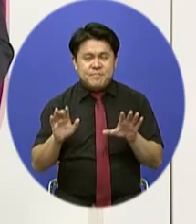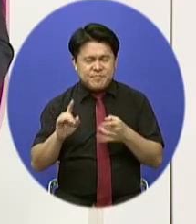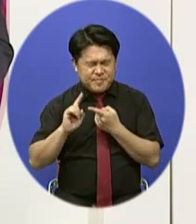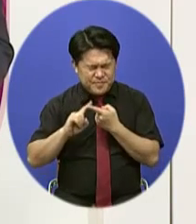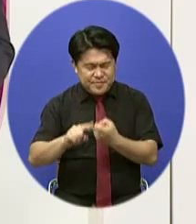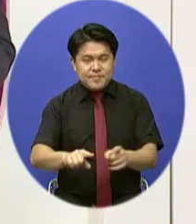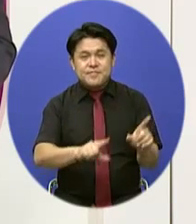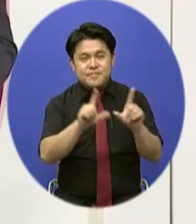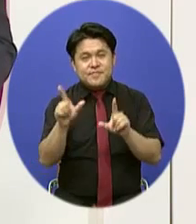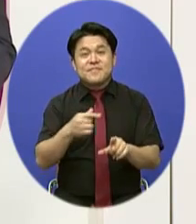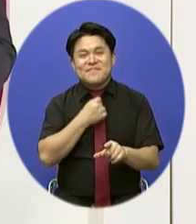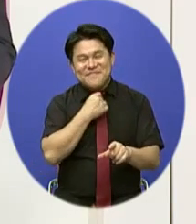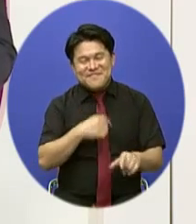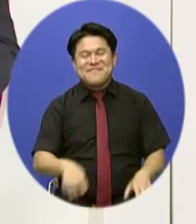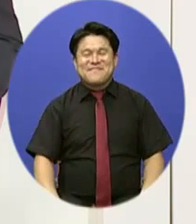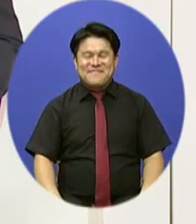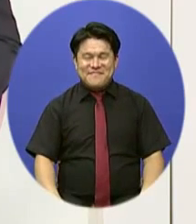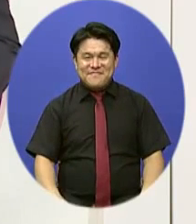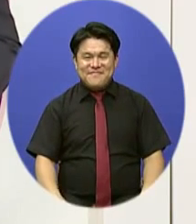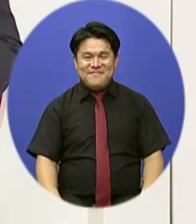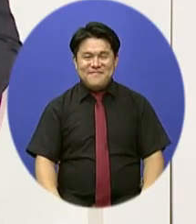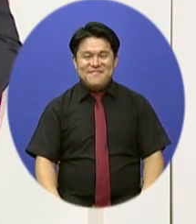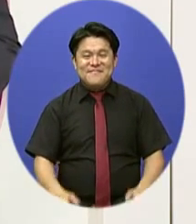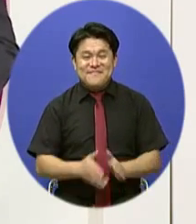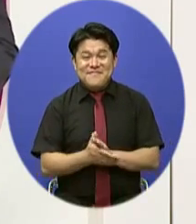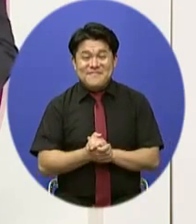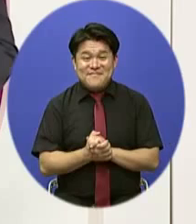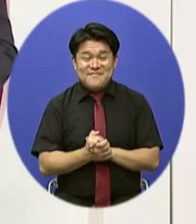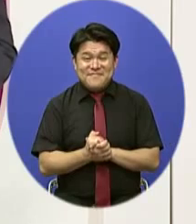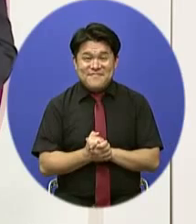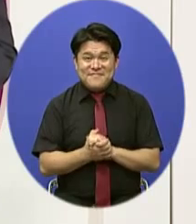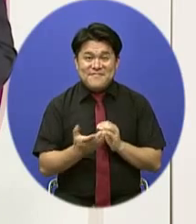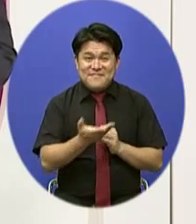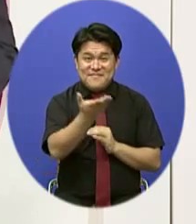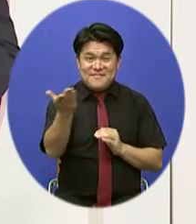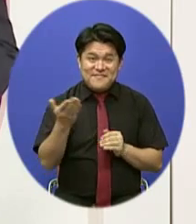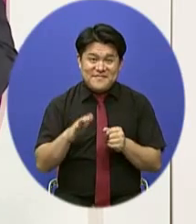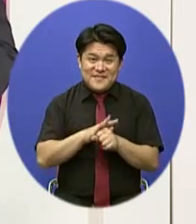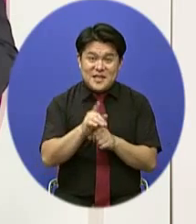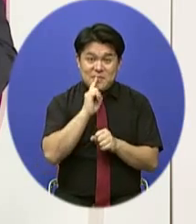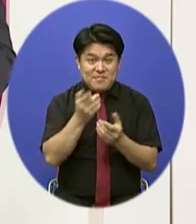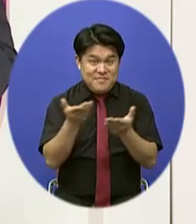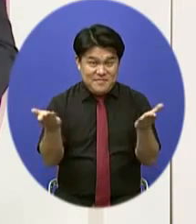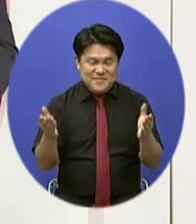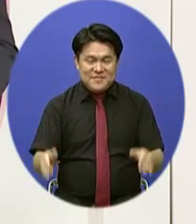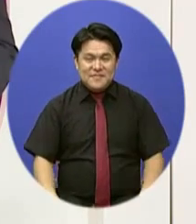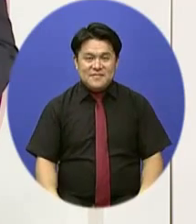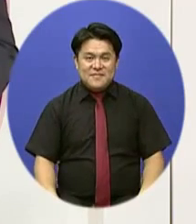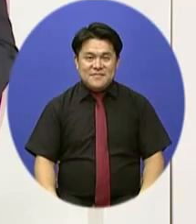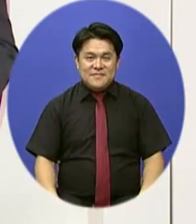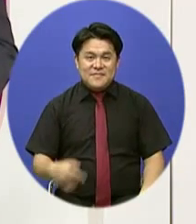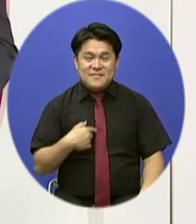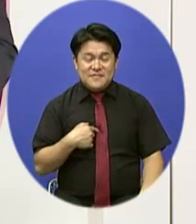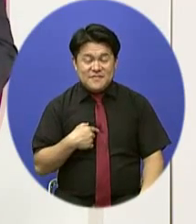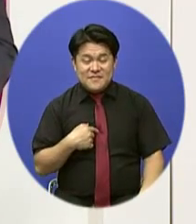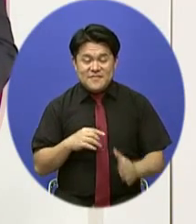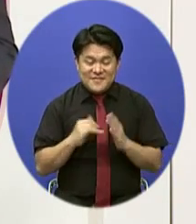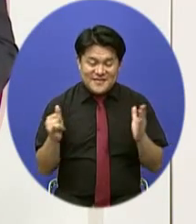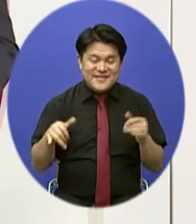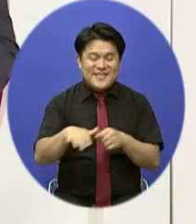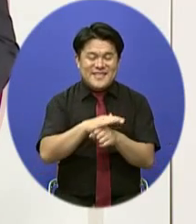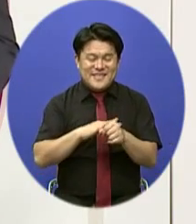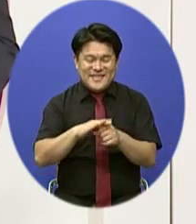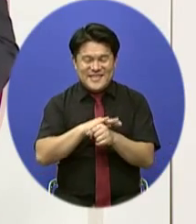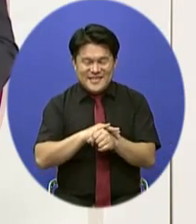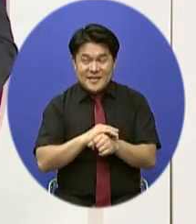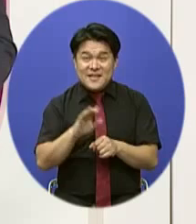그래만 살았으면 좋겠습니다. 앞으로. 아, 네, 그래. 자, 우리 4대 여러분 네. 사랑합니다. 한 말씀 하세요. 예, 사랑합니다.